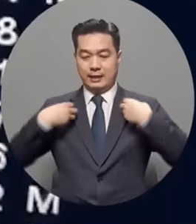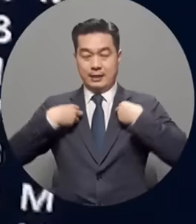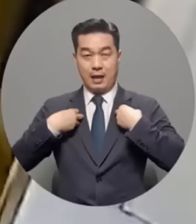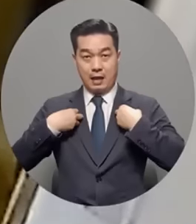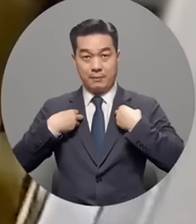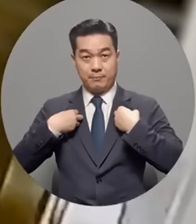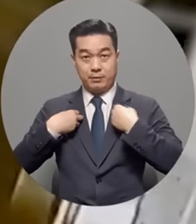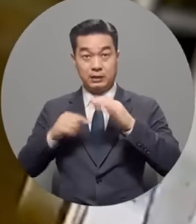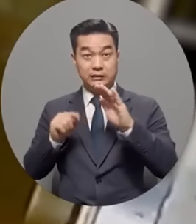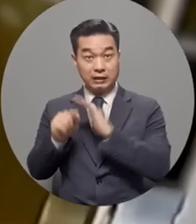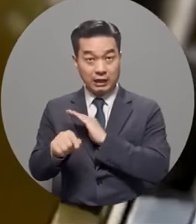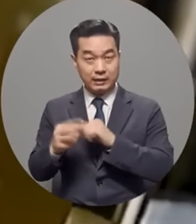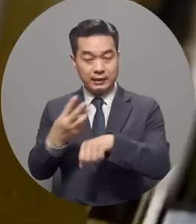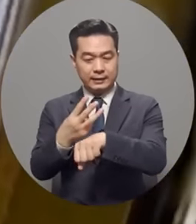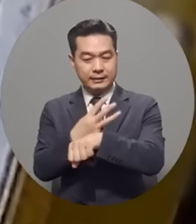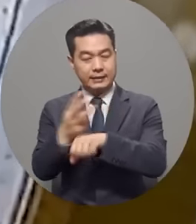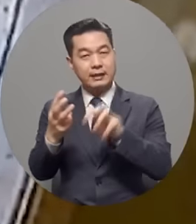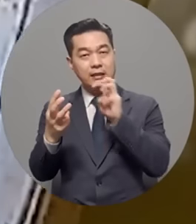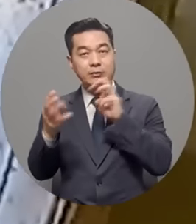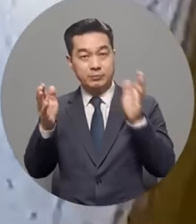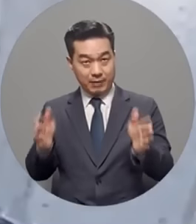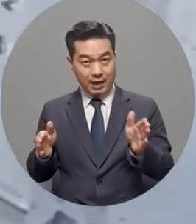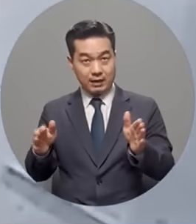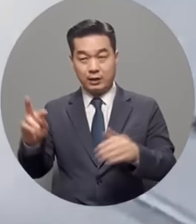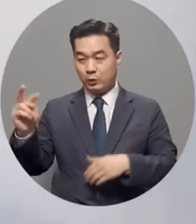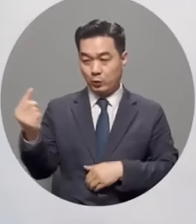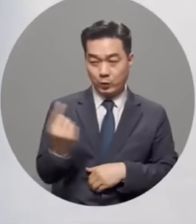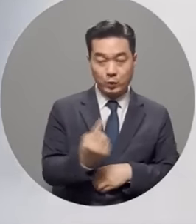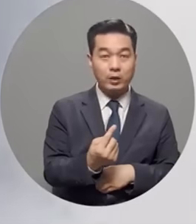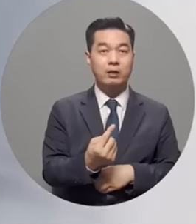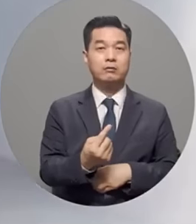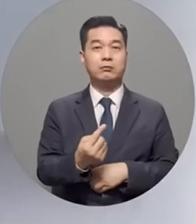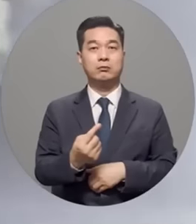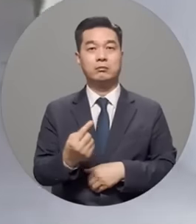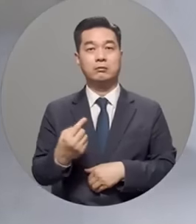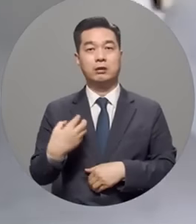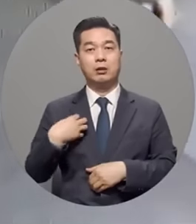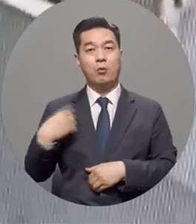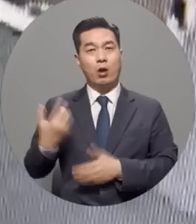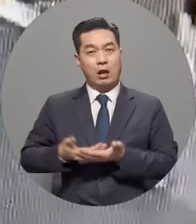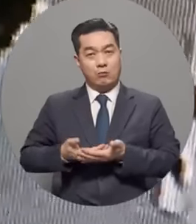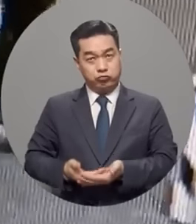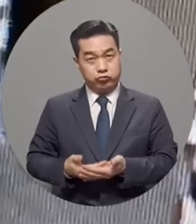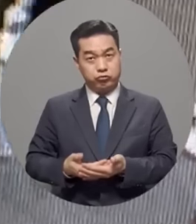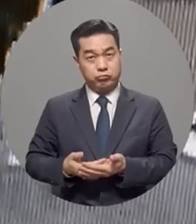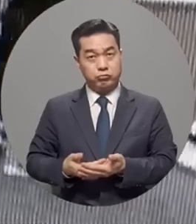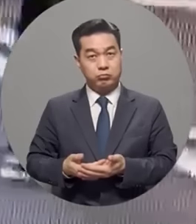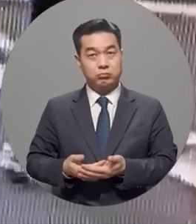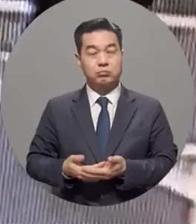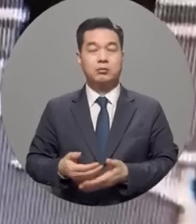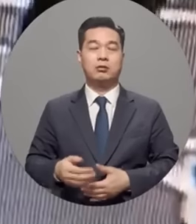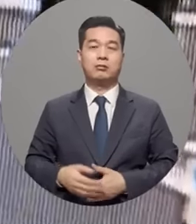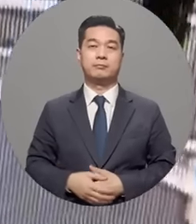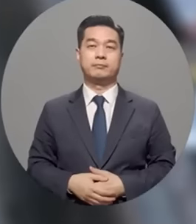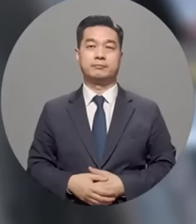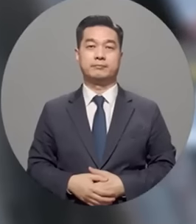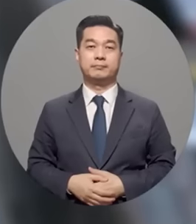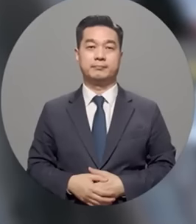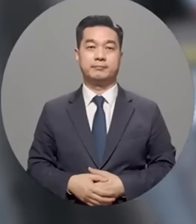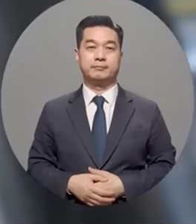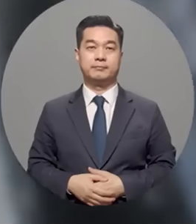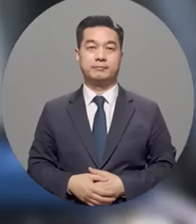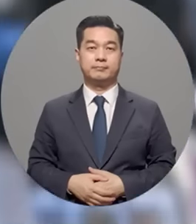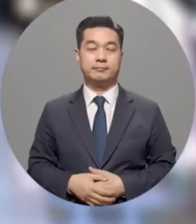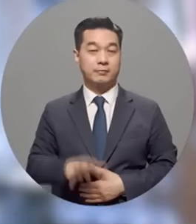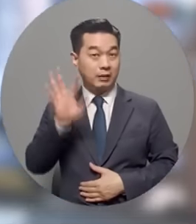들어가더니 시간 반쯤지나 차로 돌아옵니다 가방에 무언가 가득 담긴 듯 아래로 축 늘어져 있습니다